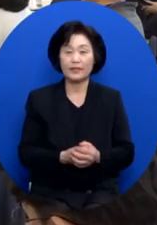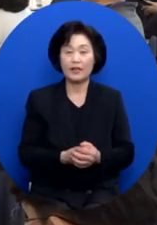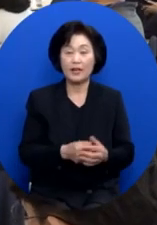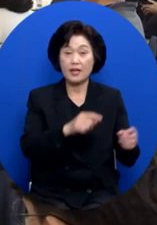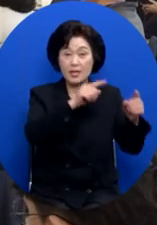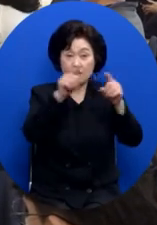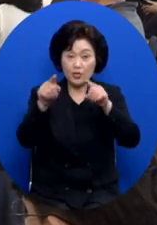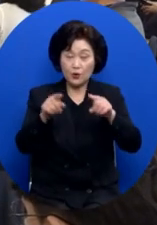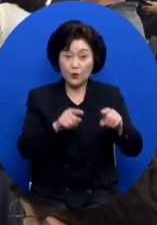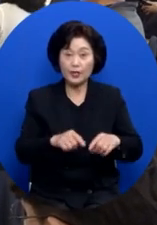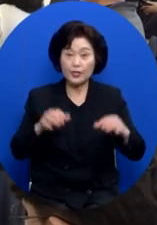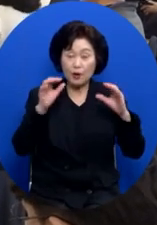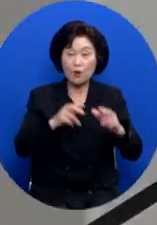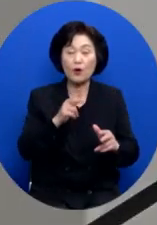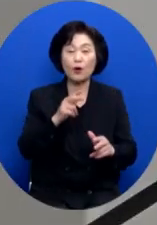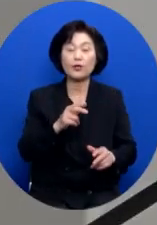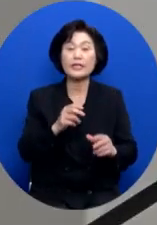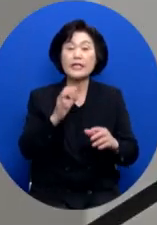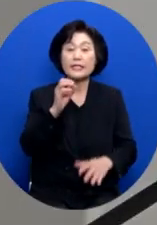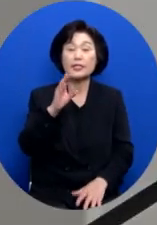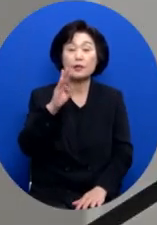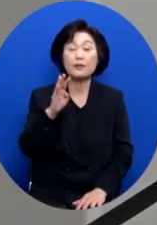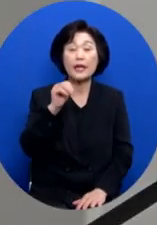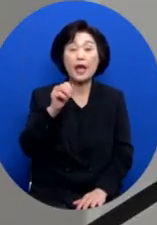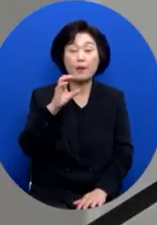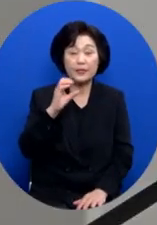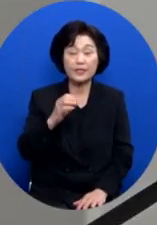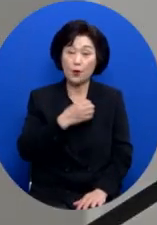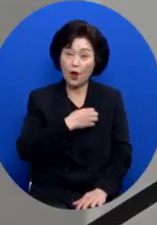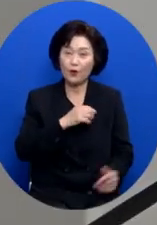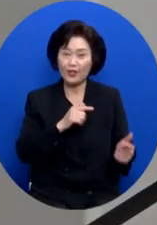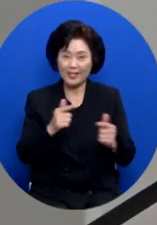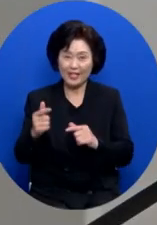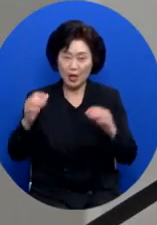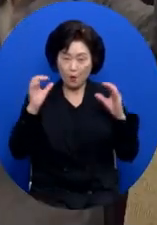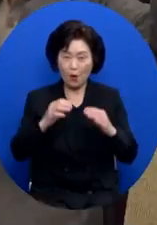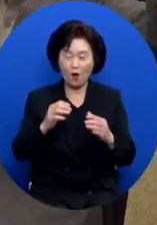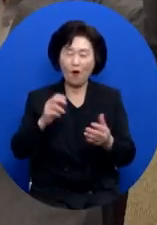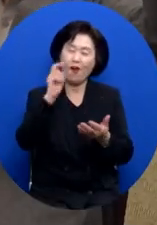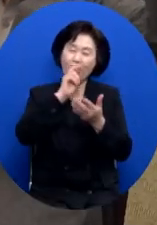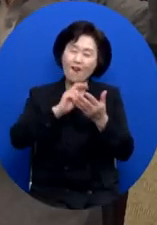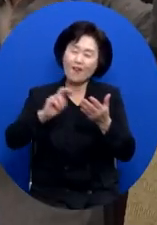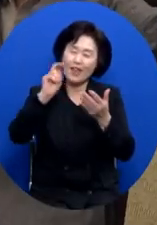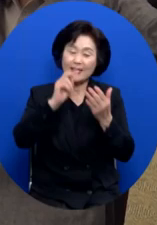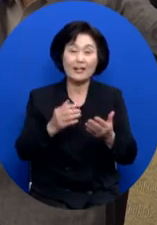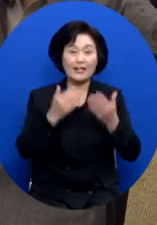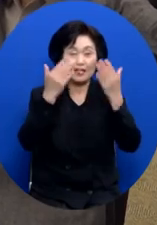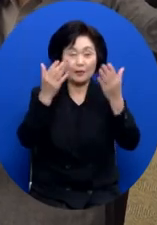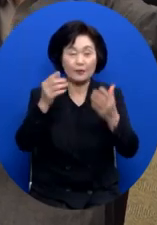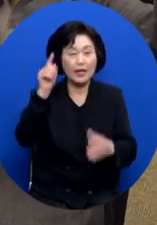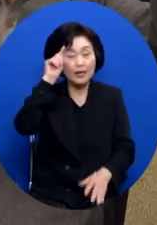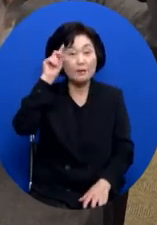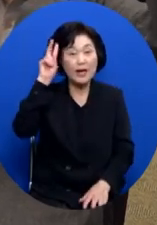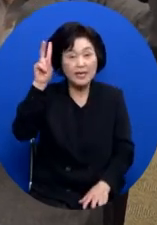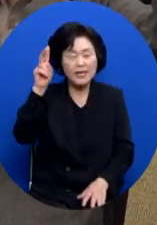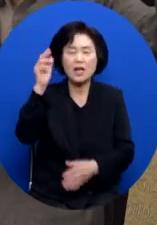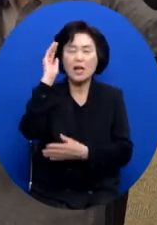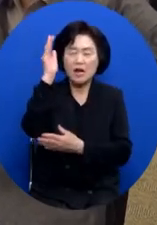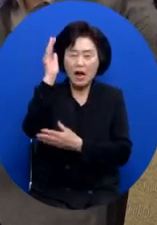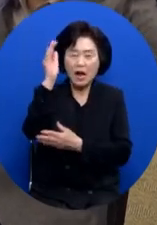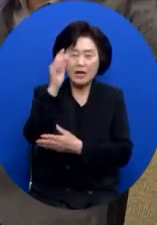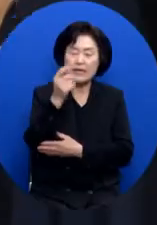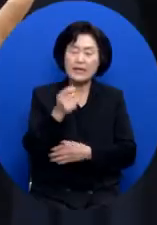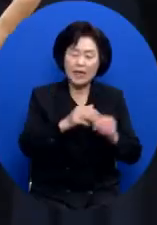전국에서 모인 CBMC 회원들이 뜨겁게 하나님을 찬양합니다. 1박 2일 동안 강의와 토론, 소그룹 활동 등을